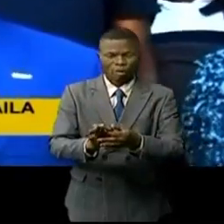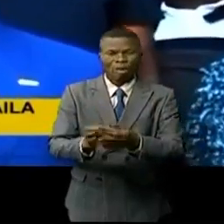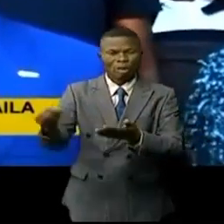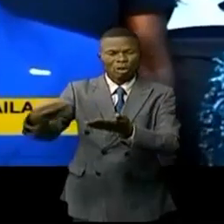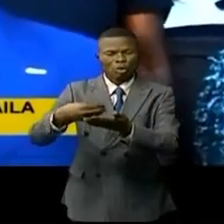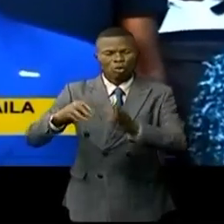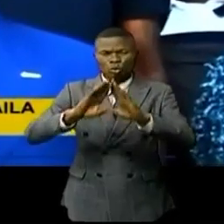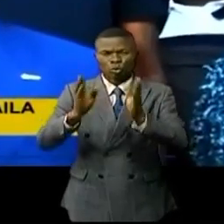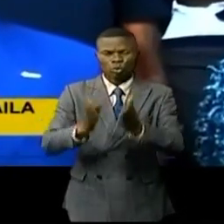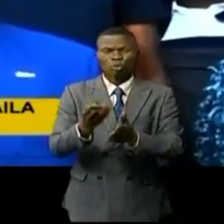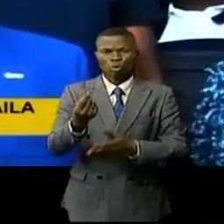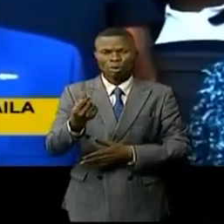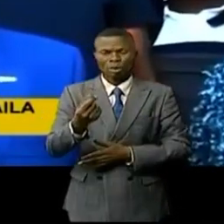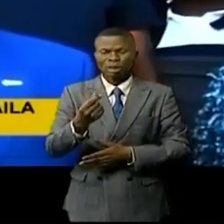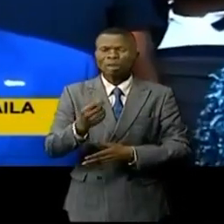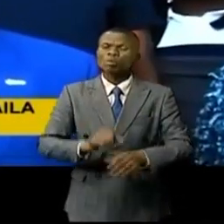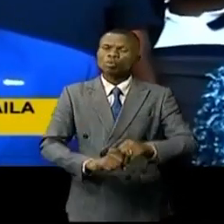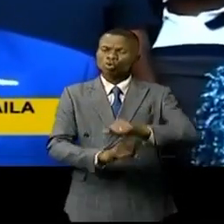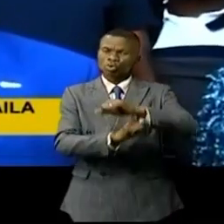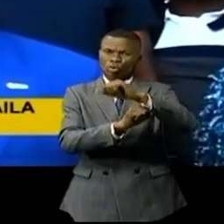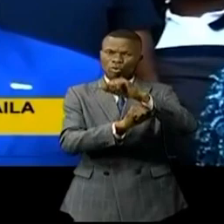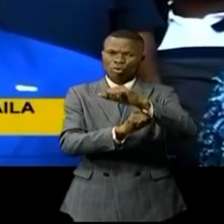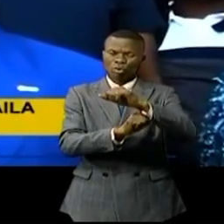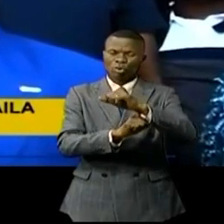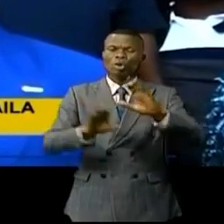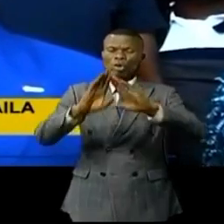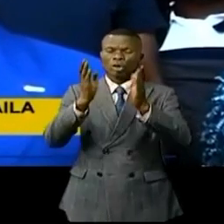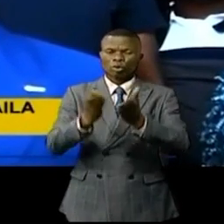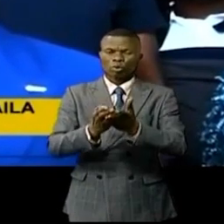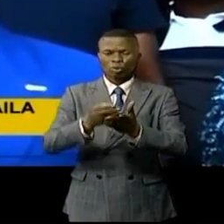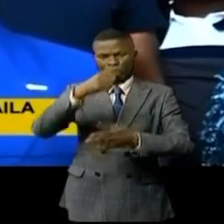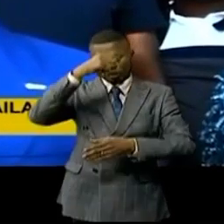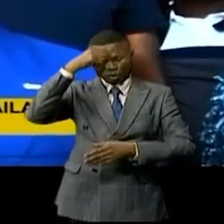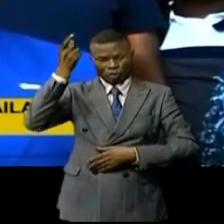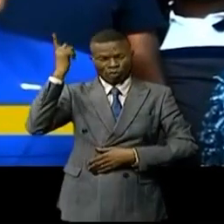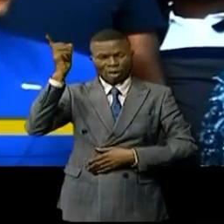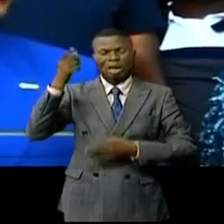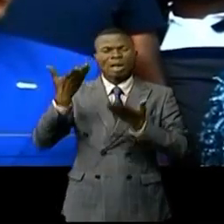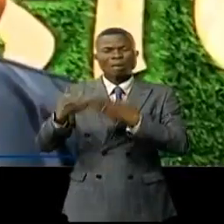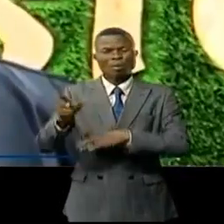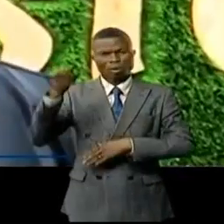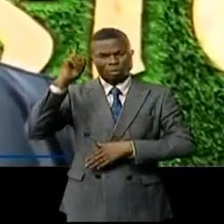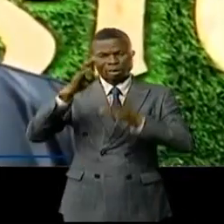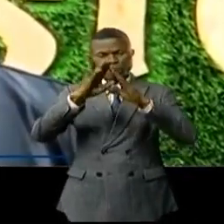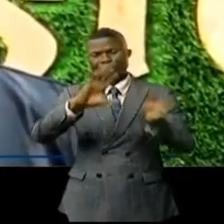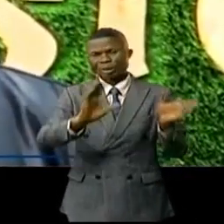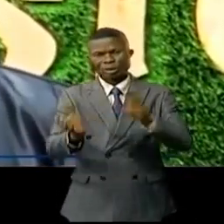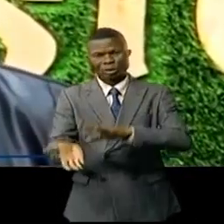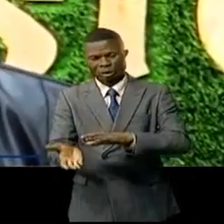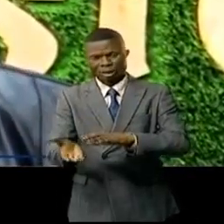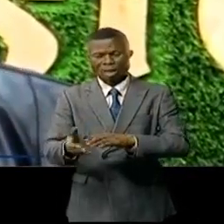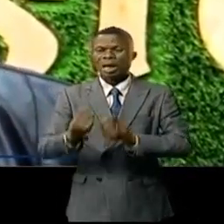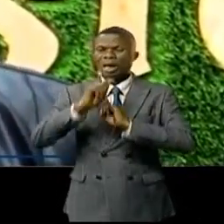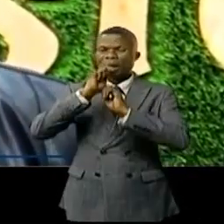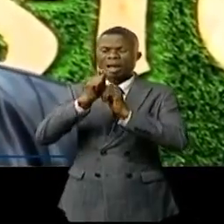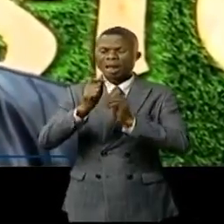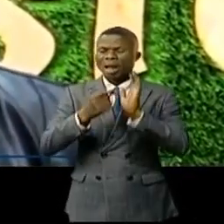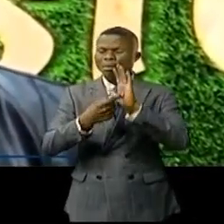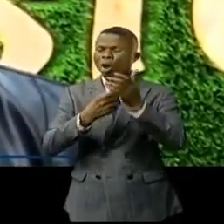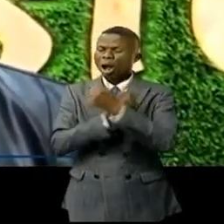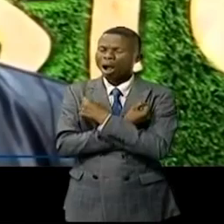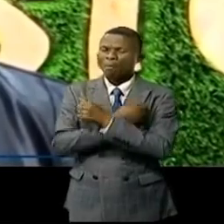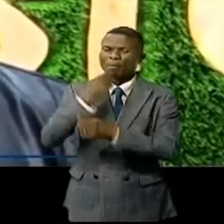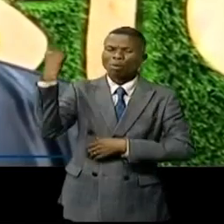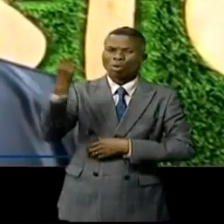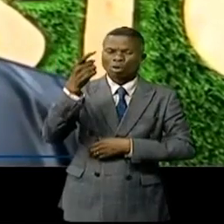pour que nous assistions les sinistrés. Par cette œuvre, Cette action humanitaire, sous le